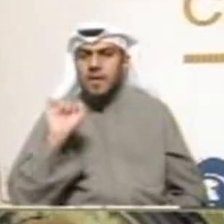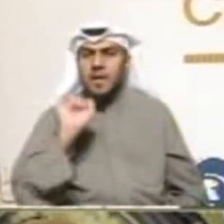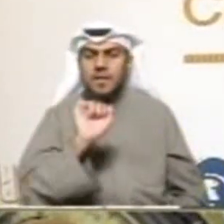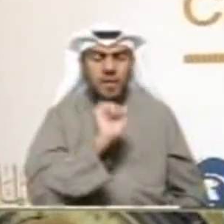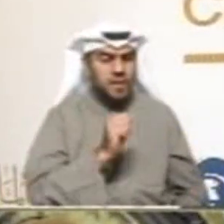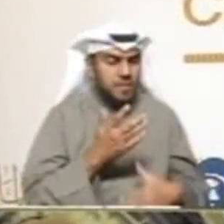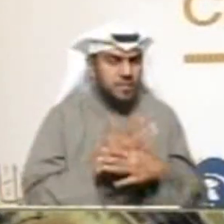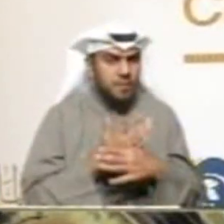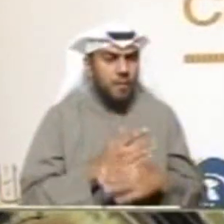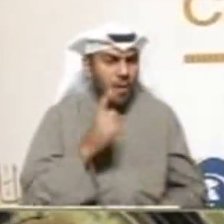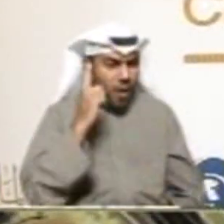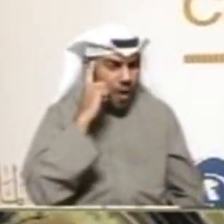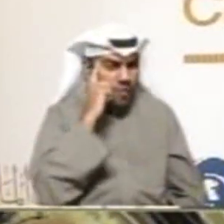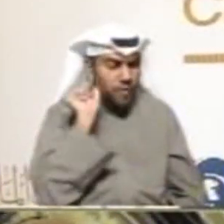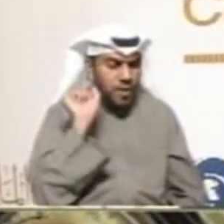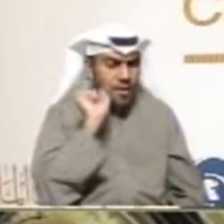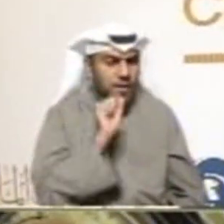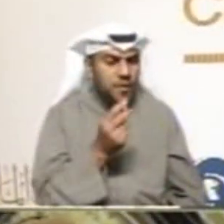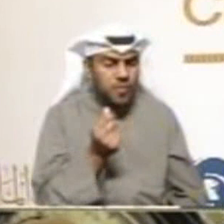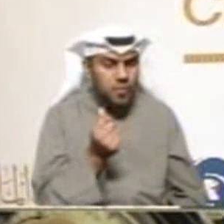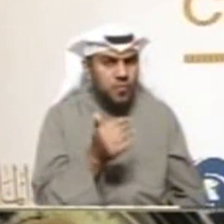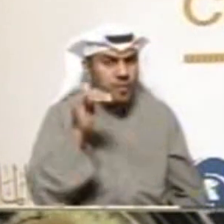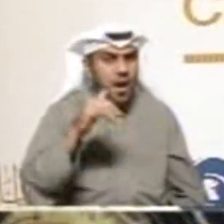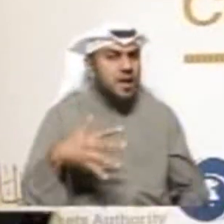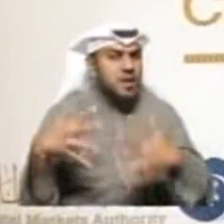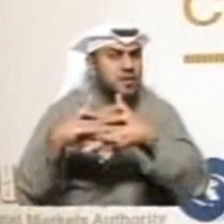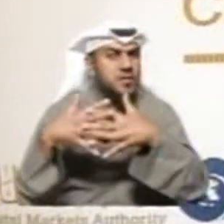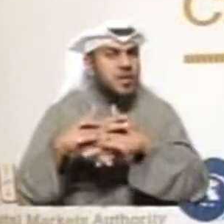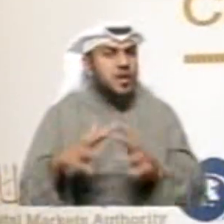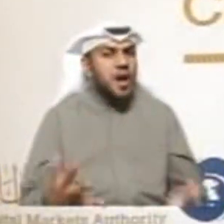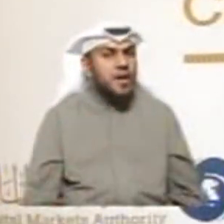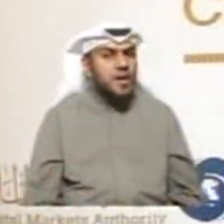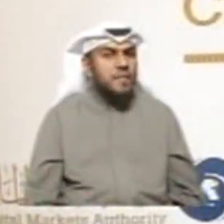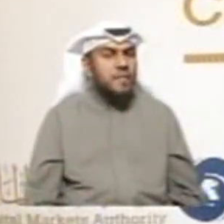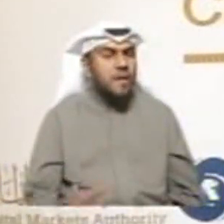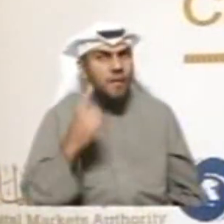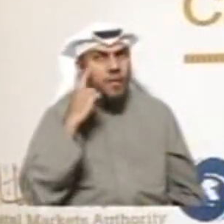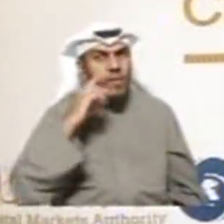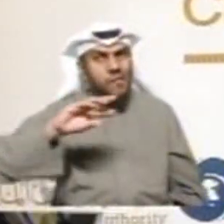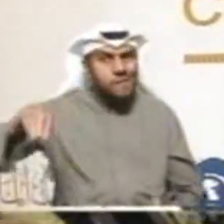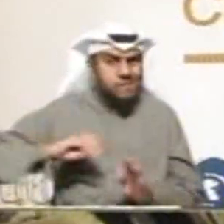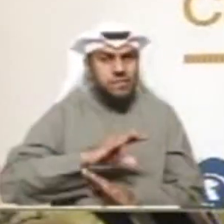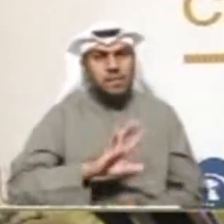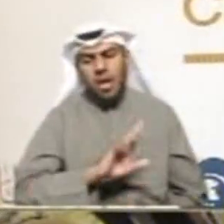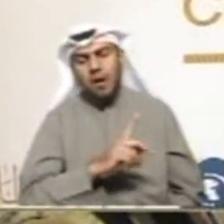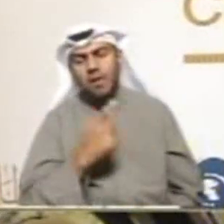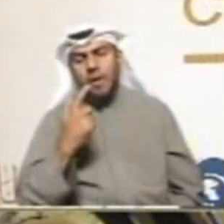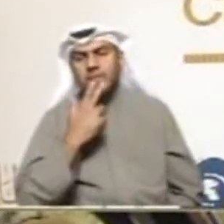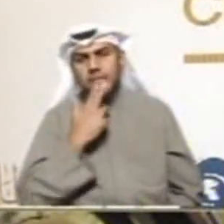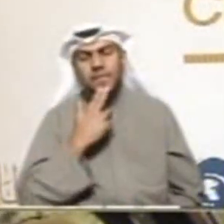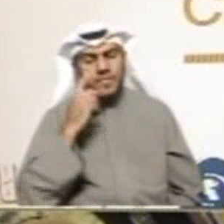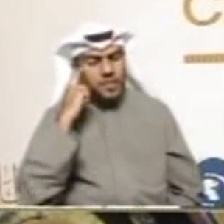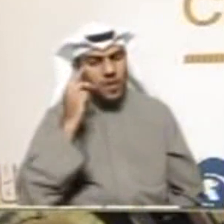وبوابة إفصاح خاصة بمتطلبات مكافحة غسل الأموال، هناك بوابة